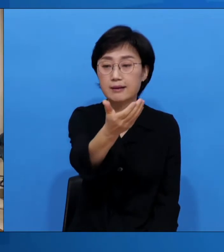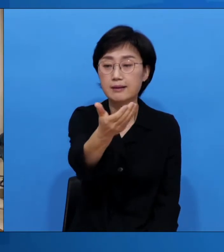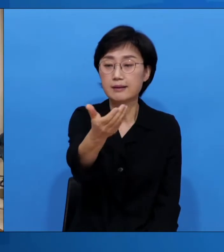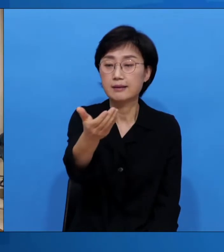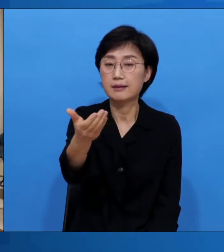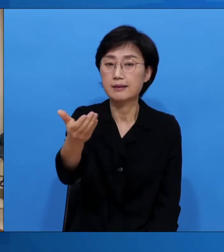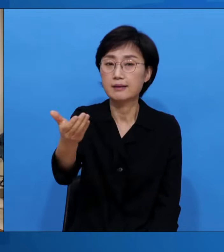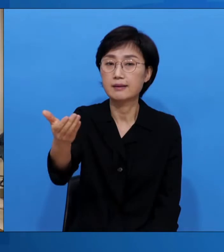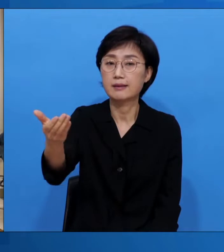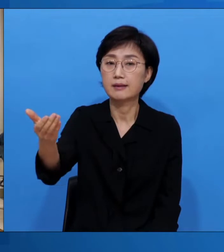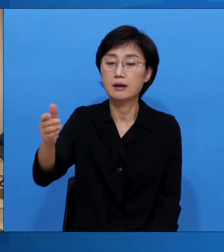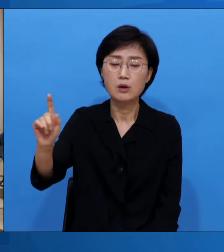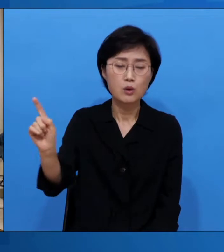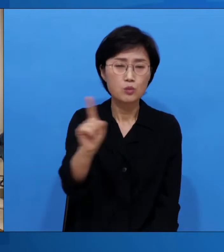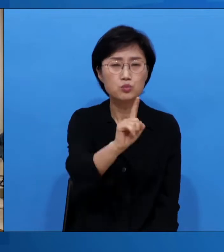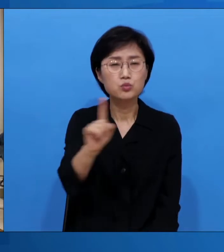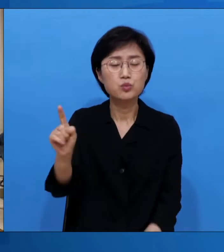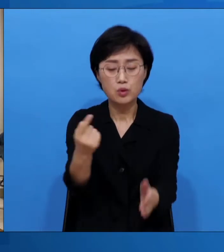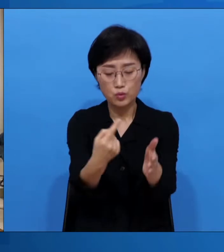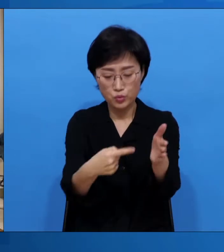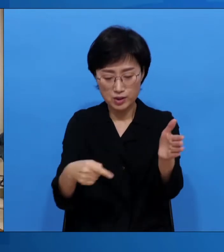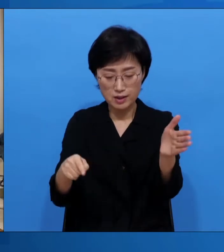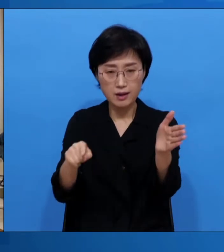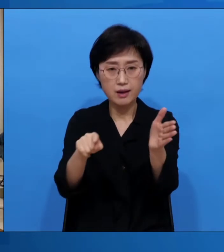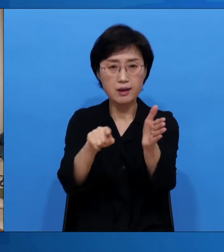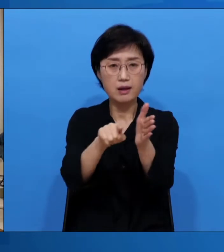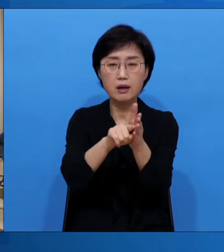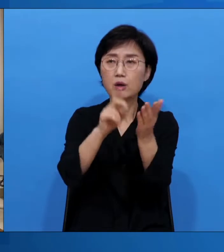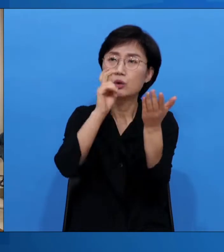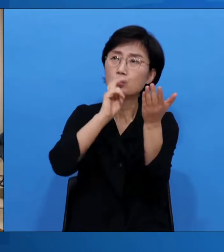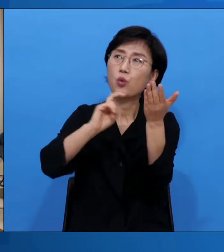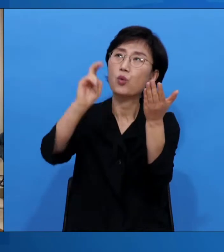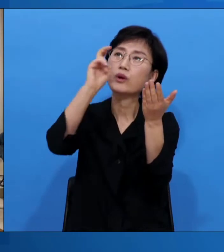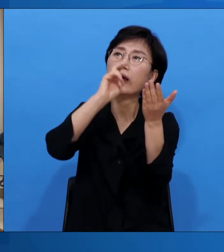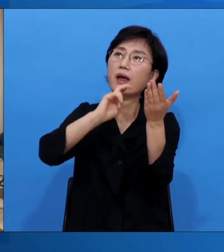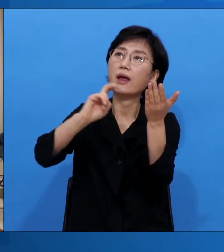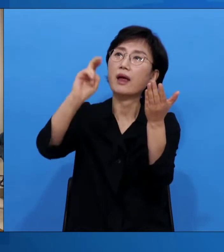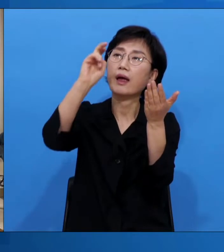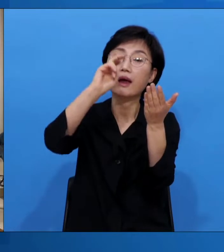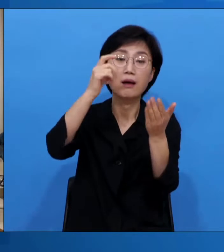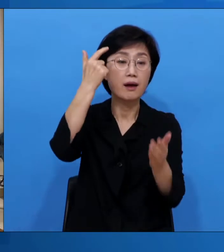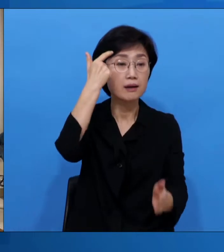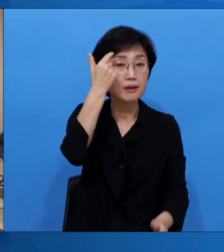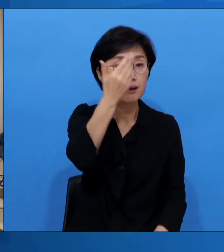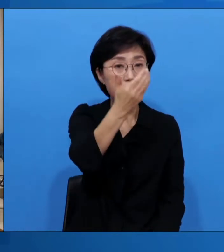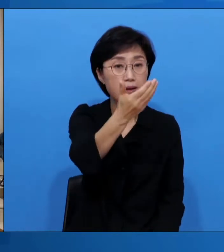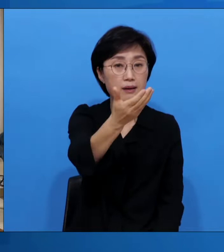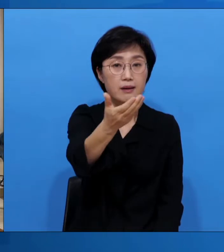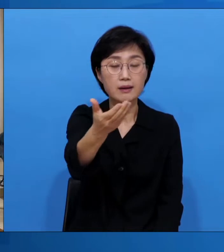살아가나 무엇을 위해 노래하나